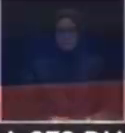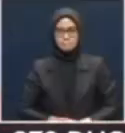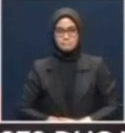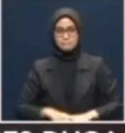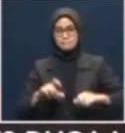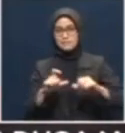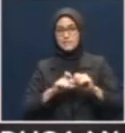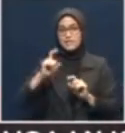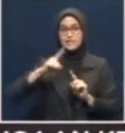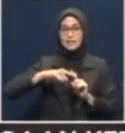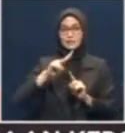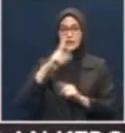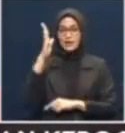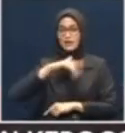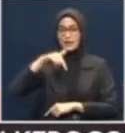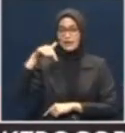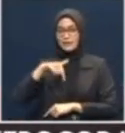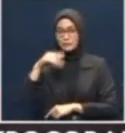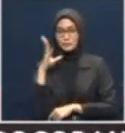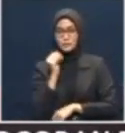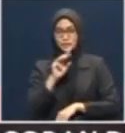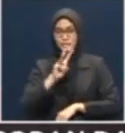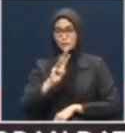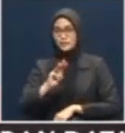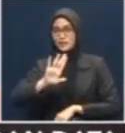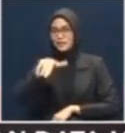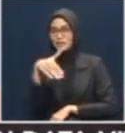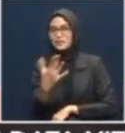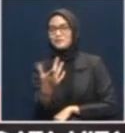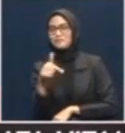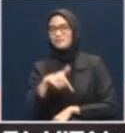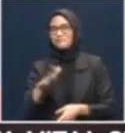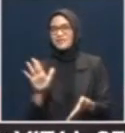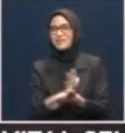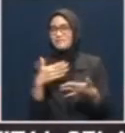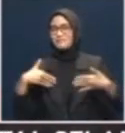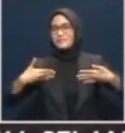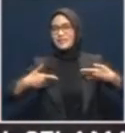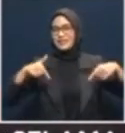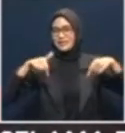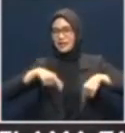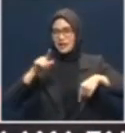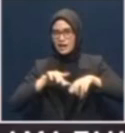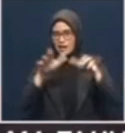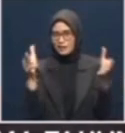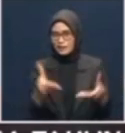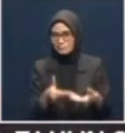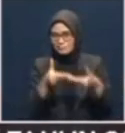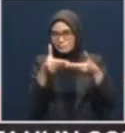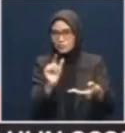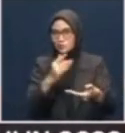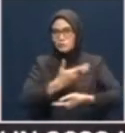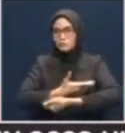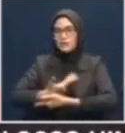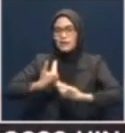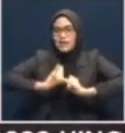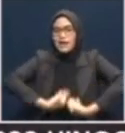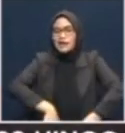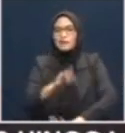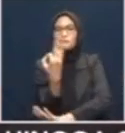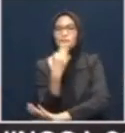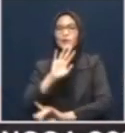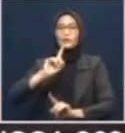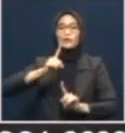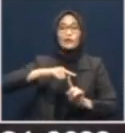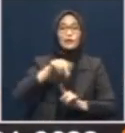SCTV hari ini tepat berusia 33 tahun. Di momen kebahagiaan ini, SCTV memberikan kejutan kepada 33 bayi yang lahir pada